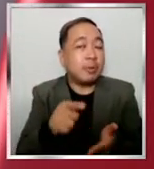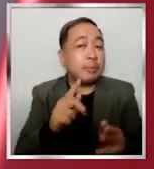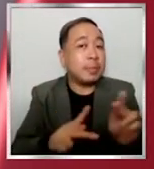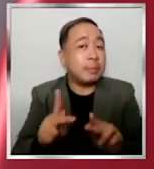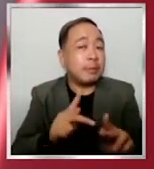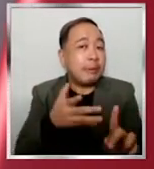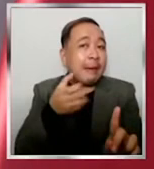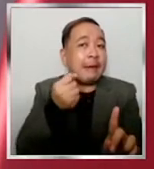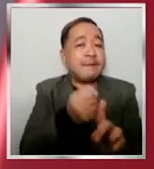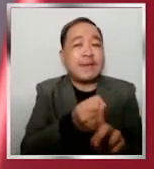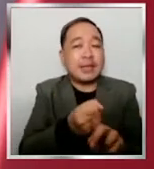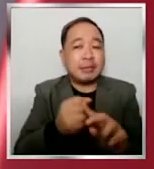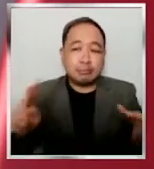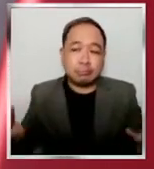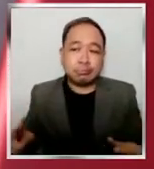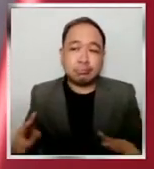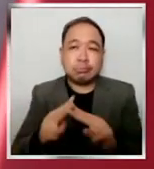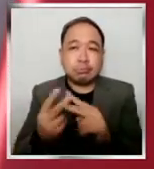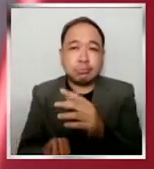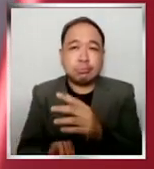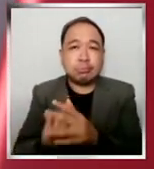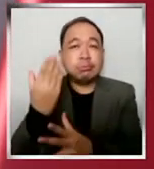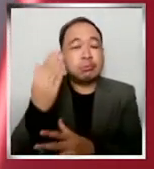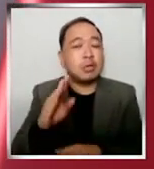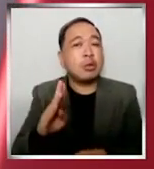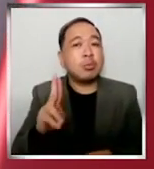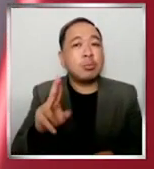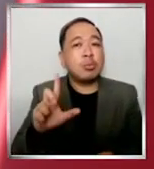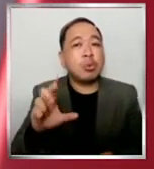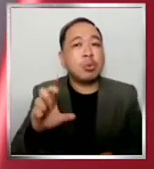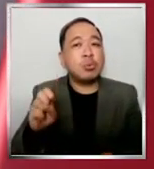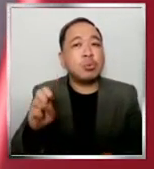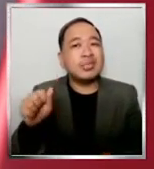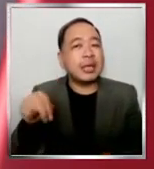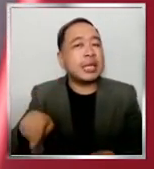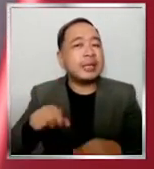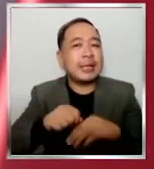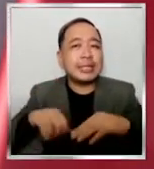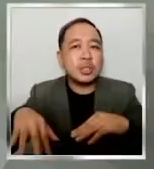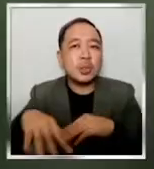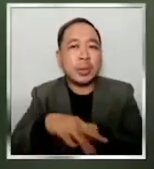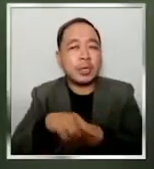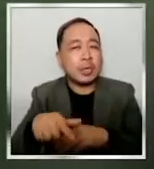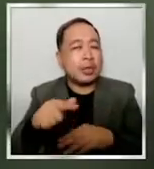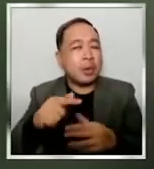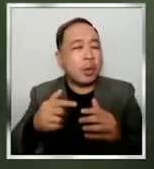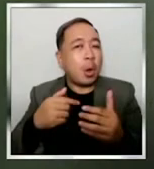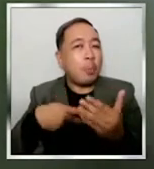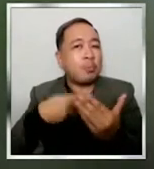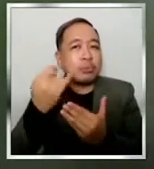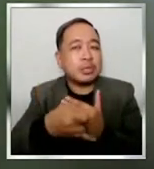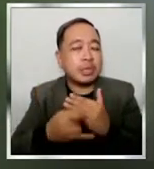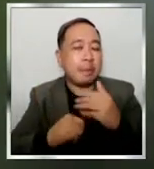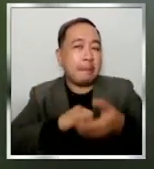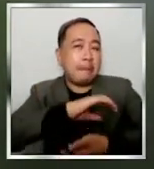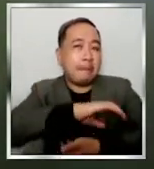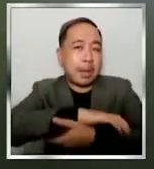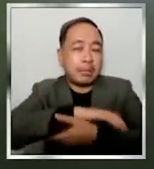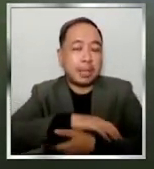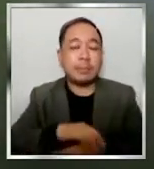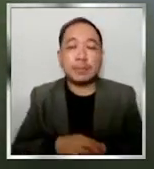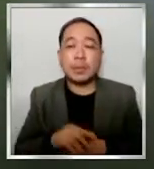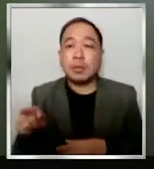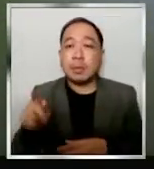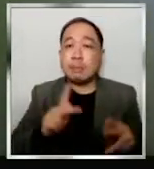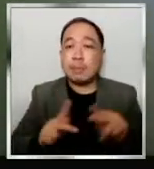Huban, Sorsogon, sa ilalim po ng ating Operation Bayanihan. Ang mga kababayan po natin doon ay nangangailangan ng KN95